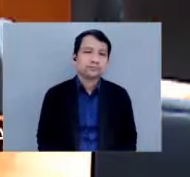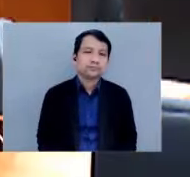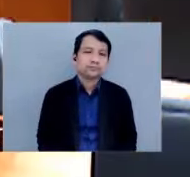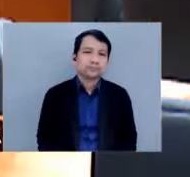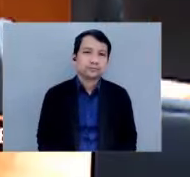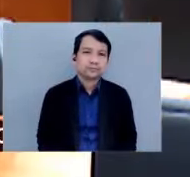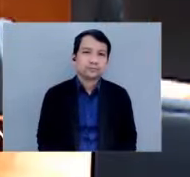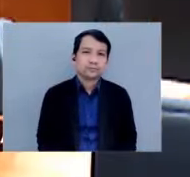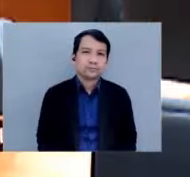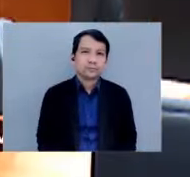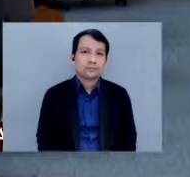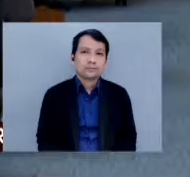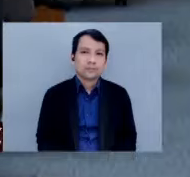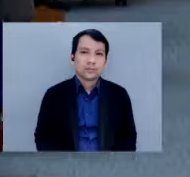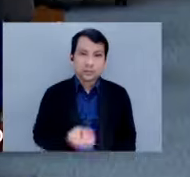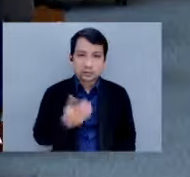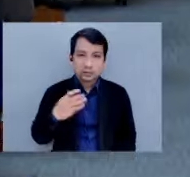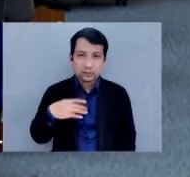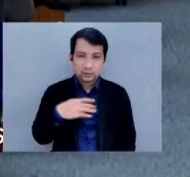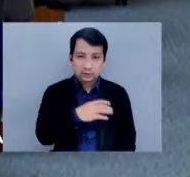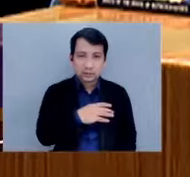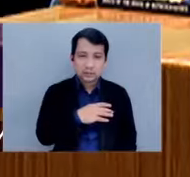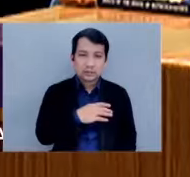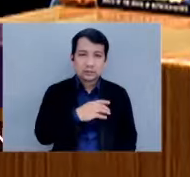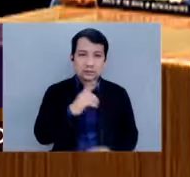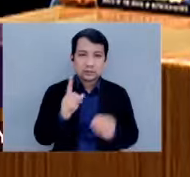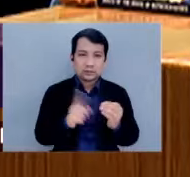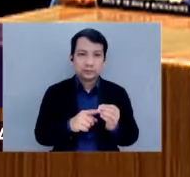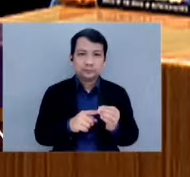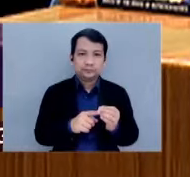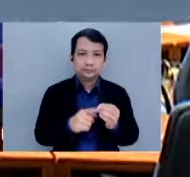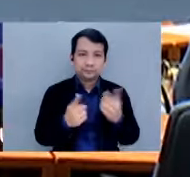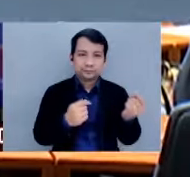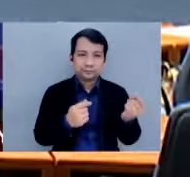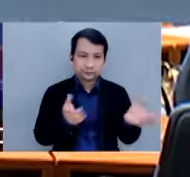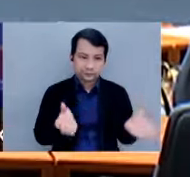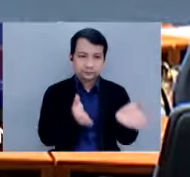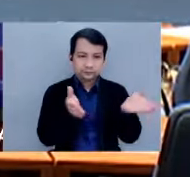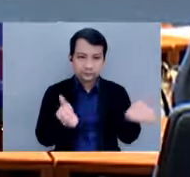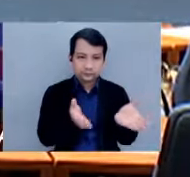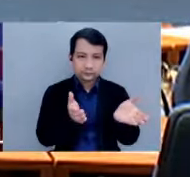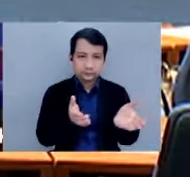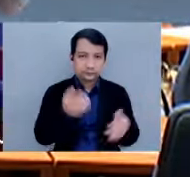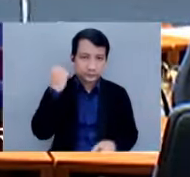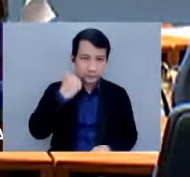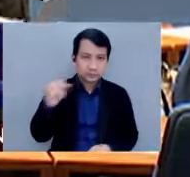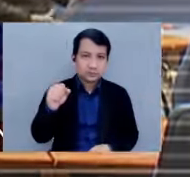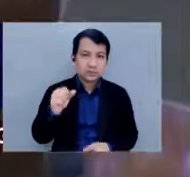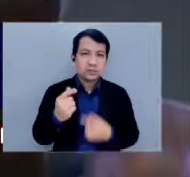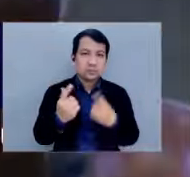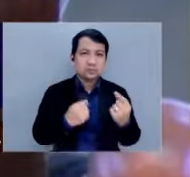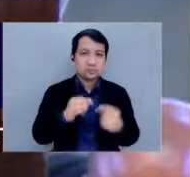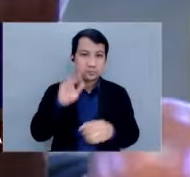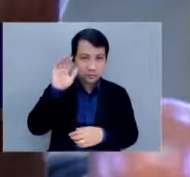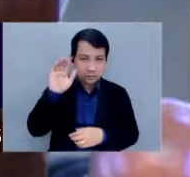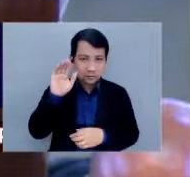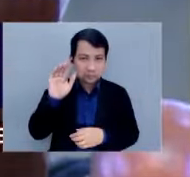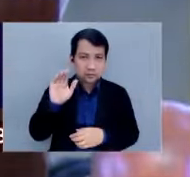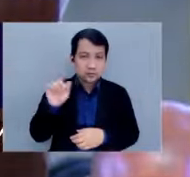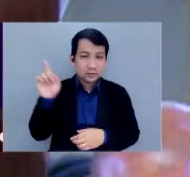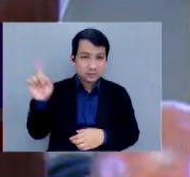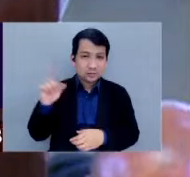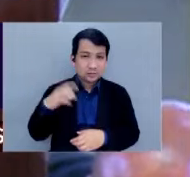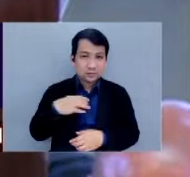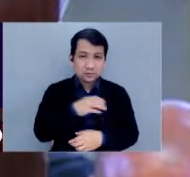ilang mambabatas, maituturing na act of sedition o pag-uudyok sa rebelyon. Ang panawagan ni dating House Speaker at ngayon Davao